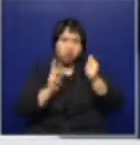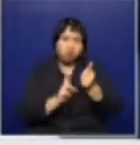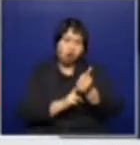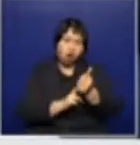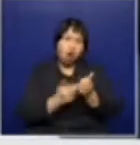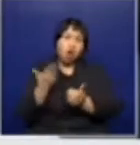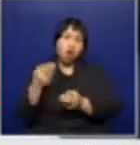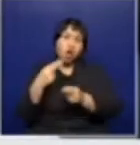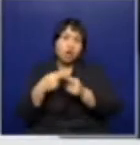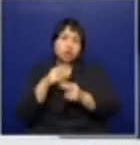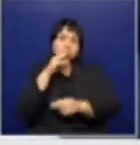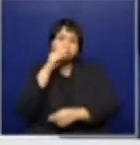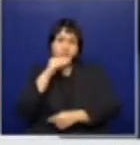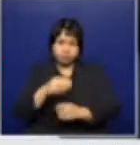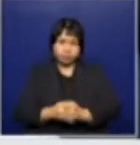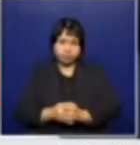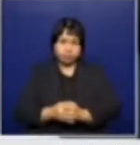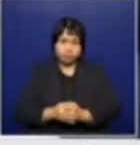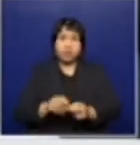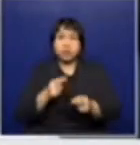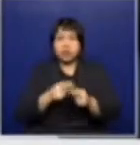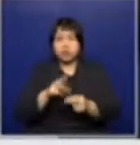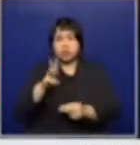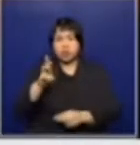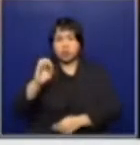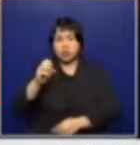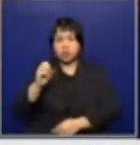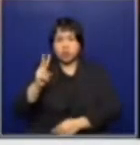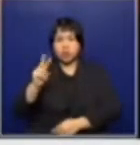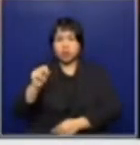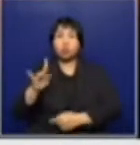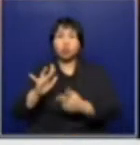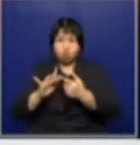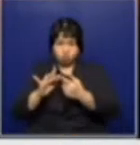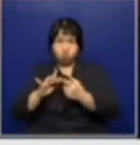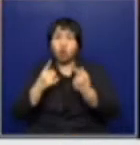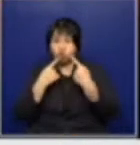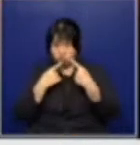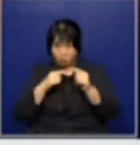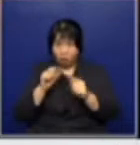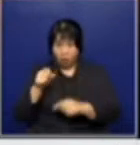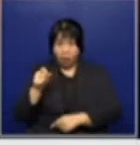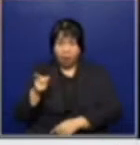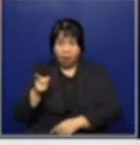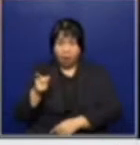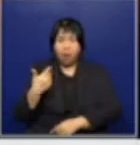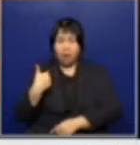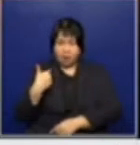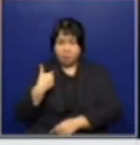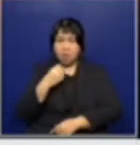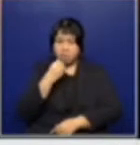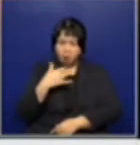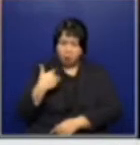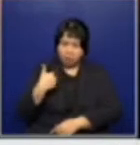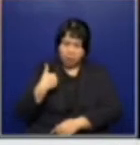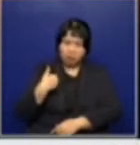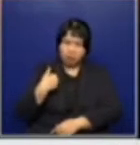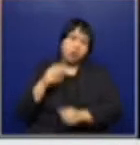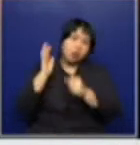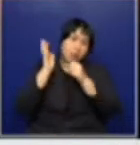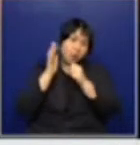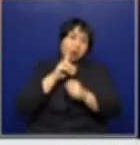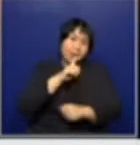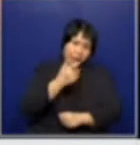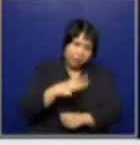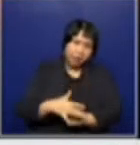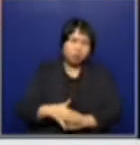าตเอ่ยนามท่านครับท่านรองนายกวิษณุเครืองามได้ตอบคำถามของเพื่อนสมาชิกที่อภิปรายไป